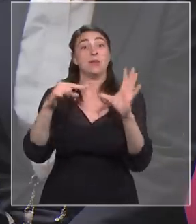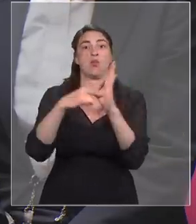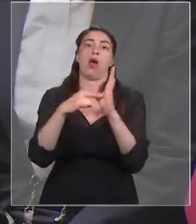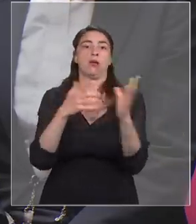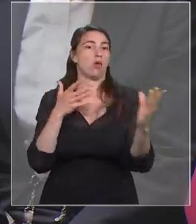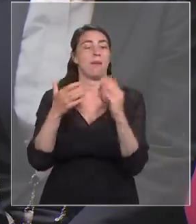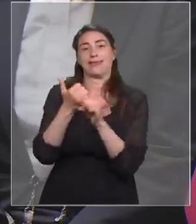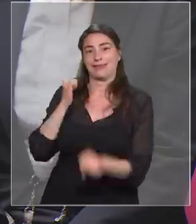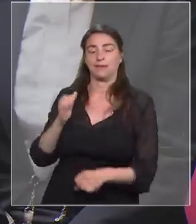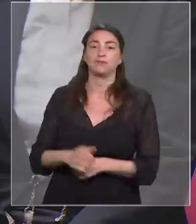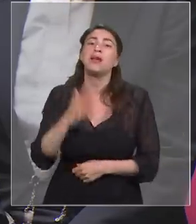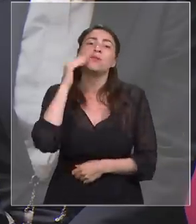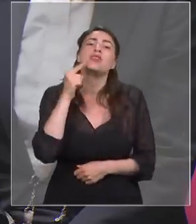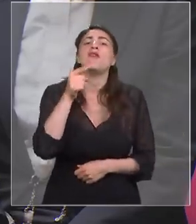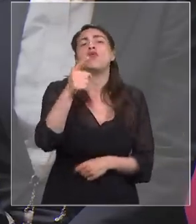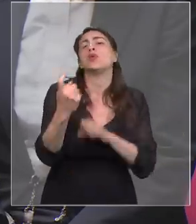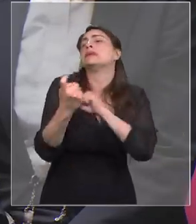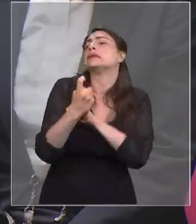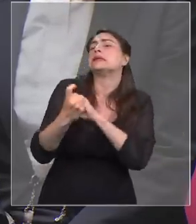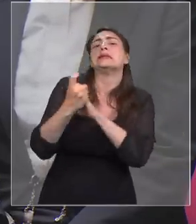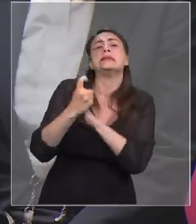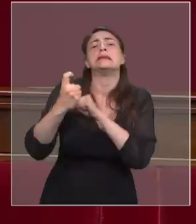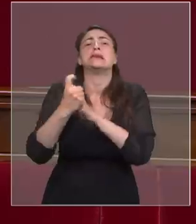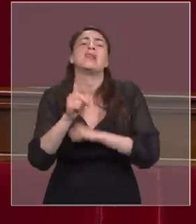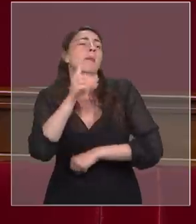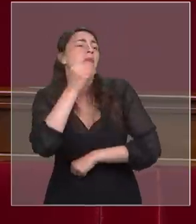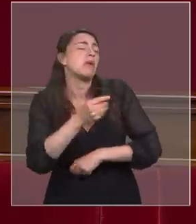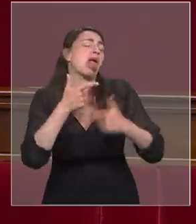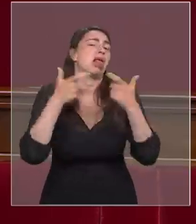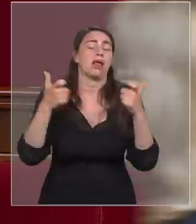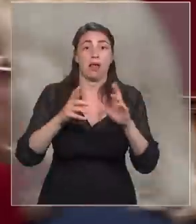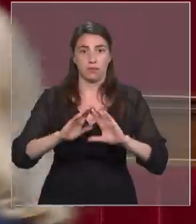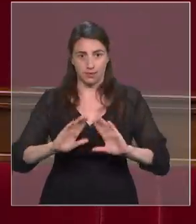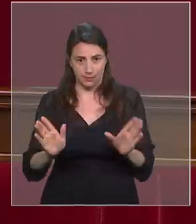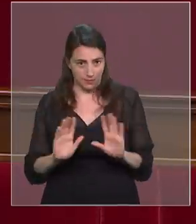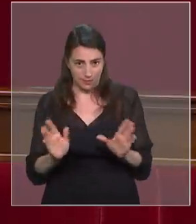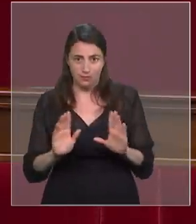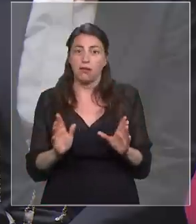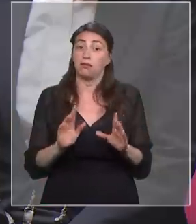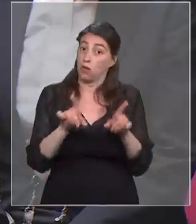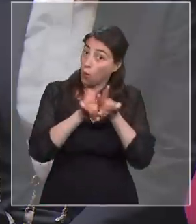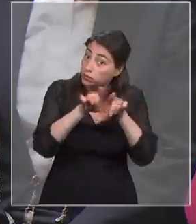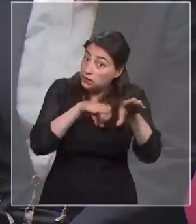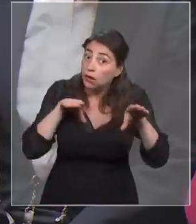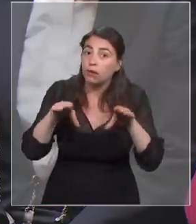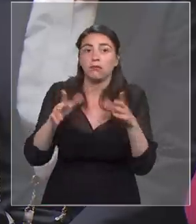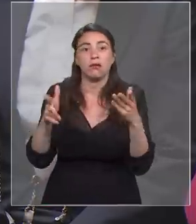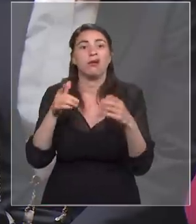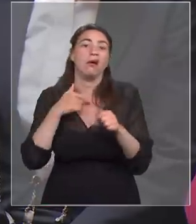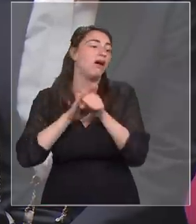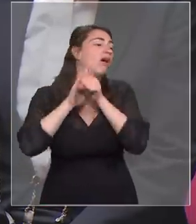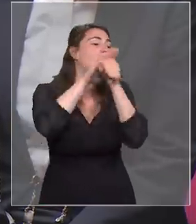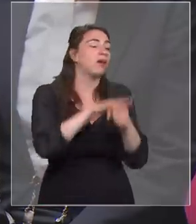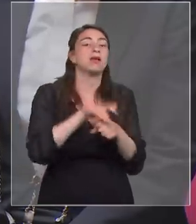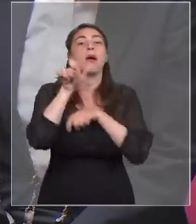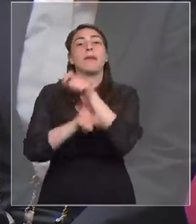posture, souvent de dénigrement systématique, à côté des soupçons de pratiques discriminantes que vous faites peser sur les enseignants